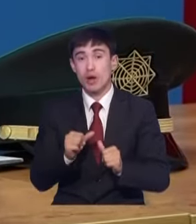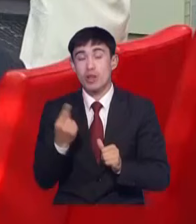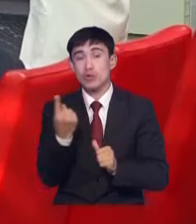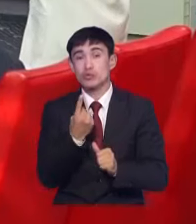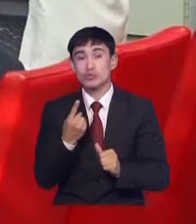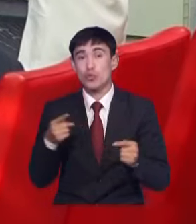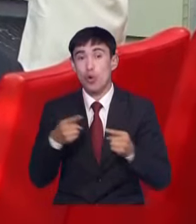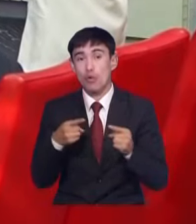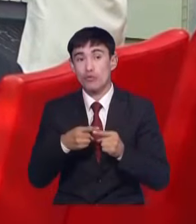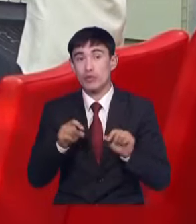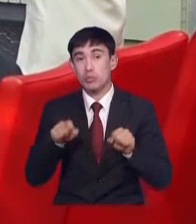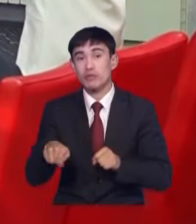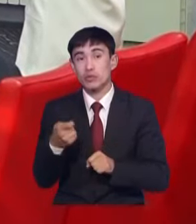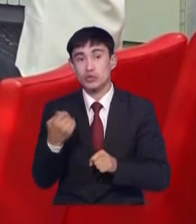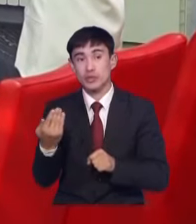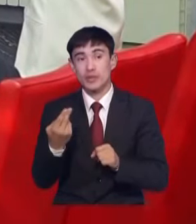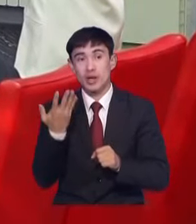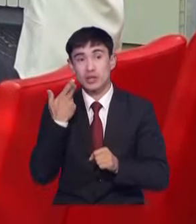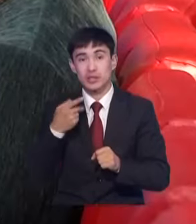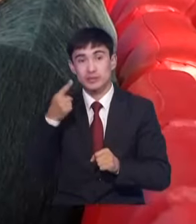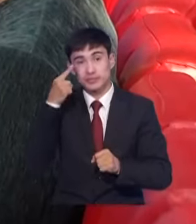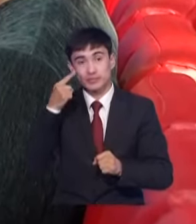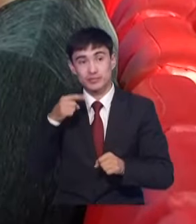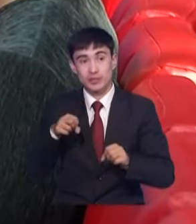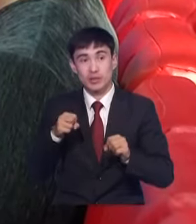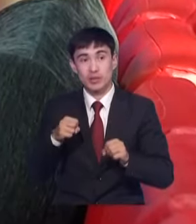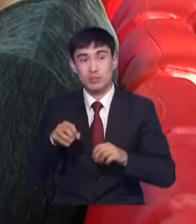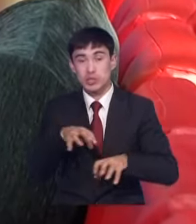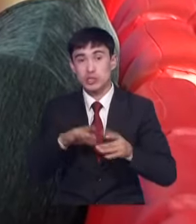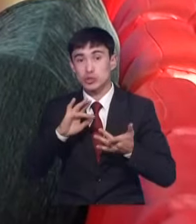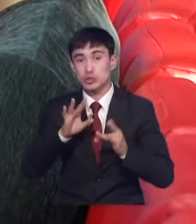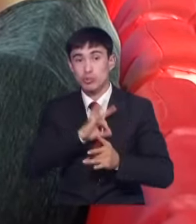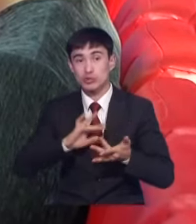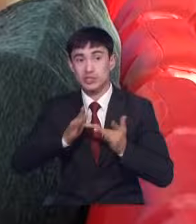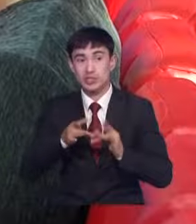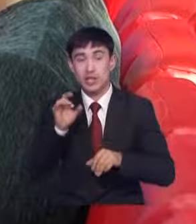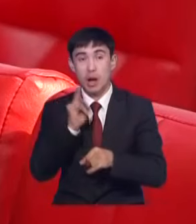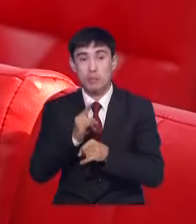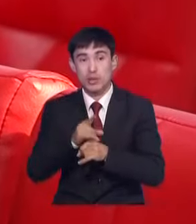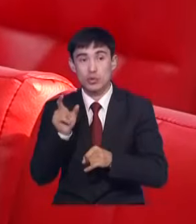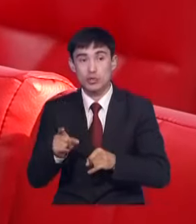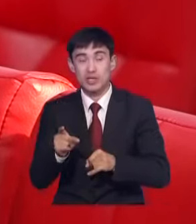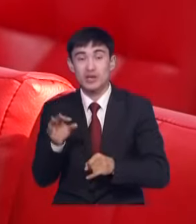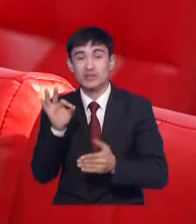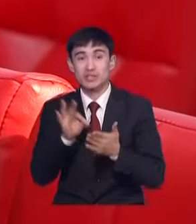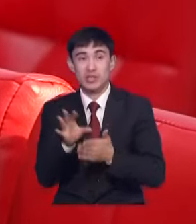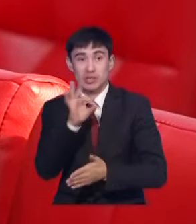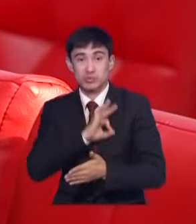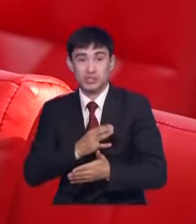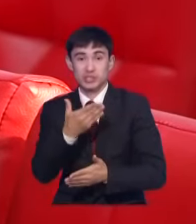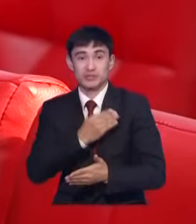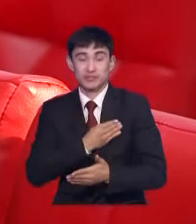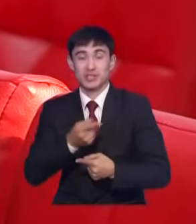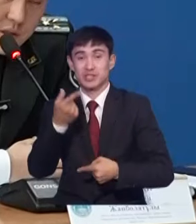из видов уголовного правонарушения когда злоумышленники используют интернет для обмана людей с целью обогащения за счёт получения